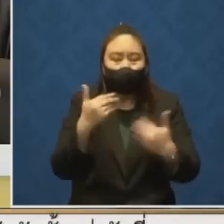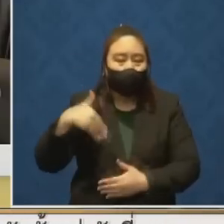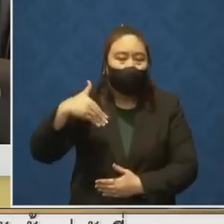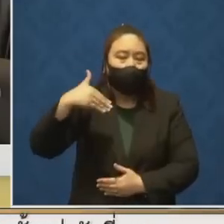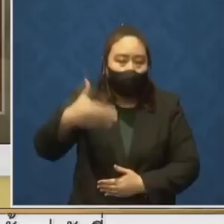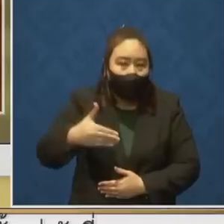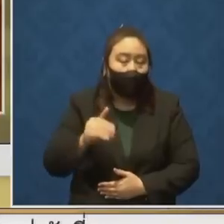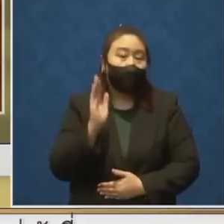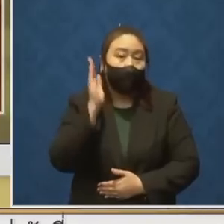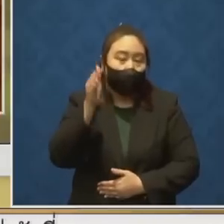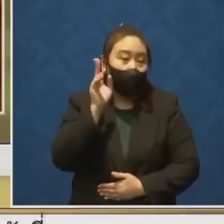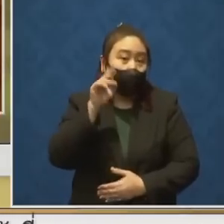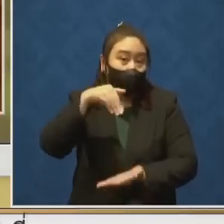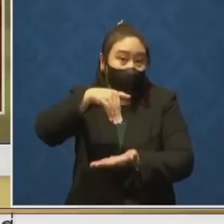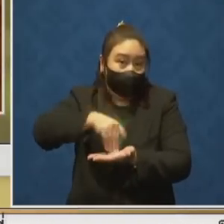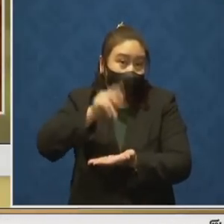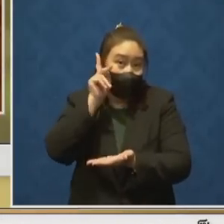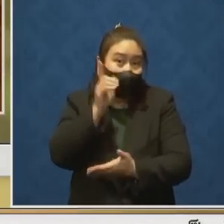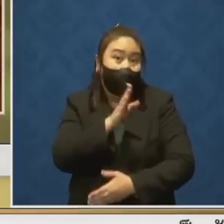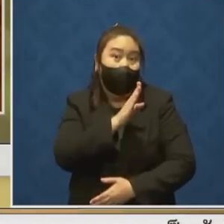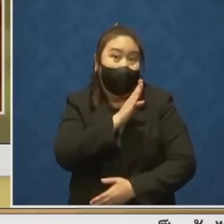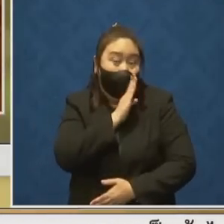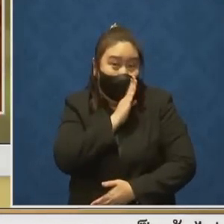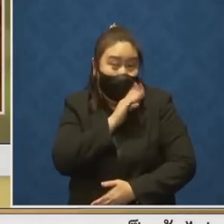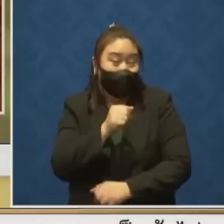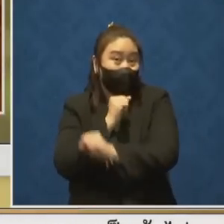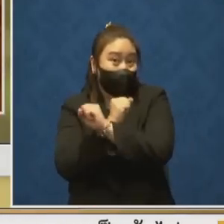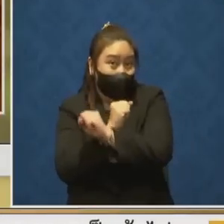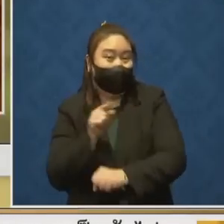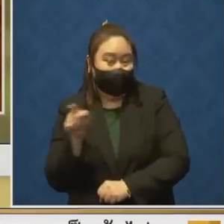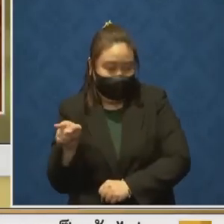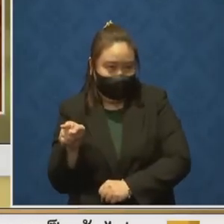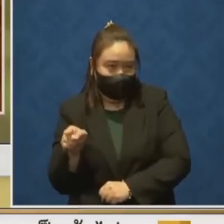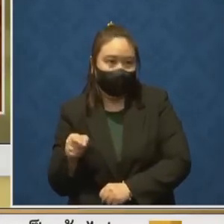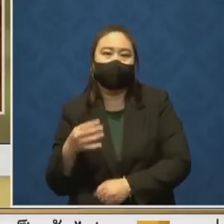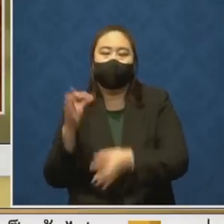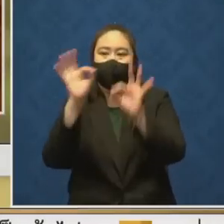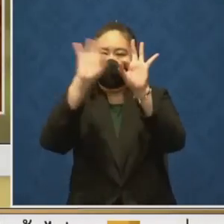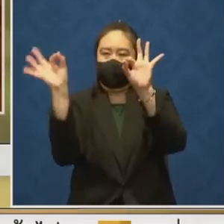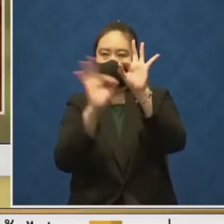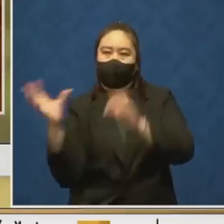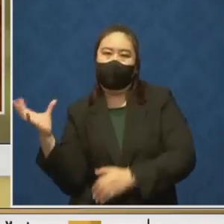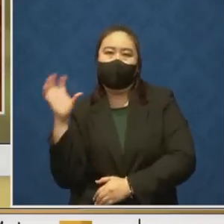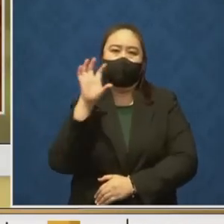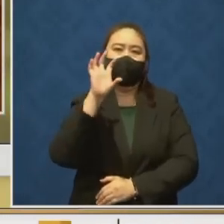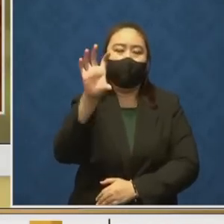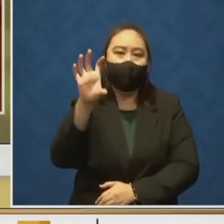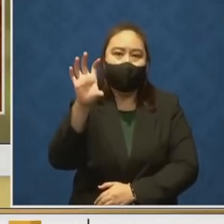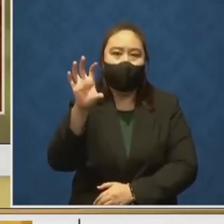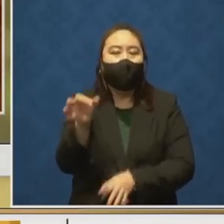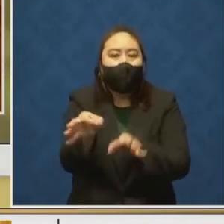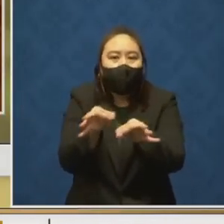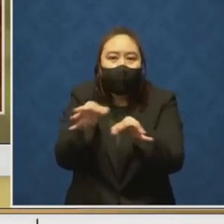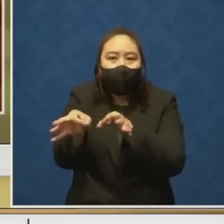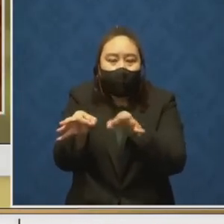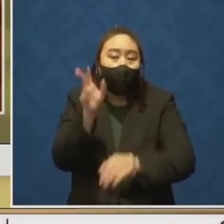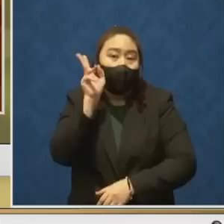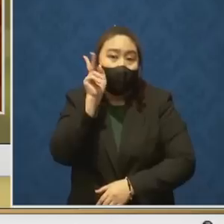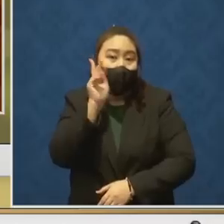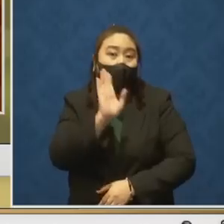กระทรวดจทัลได้ออกมาชี้แจงผ่านเผตว่าข่าวที่แ้ชดัม